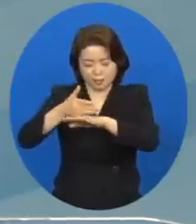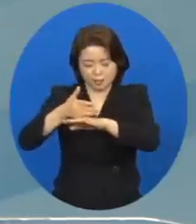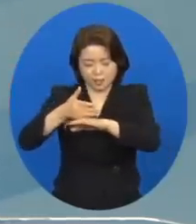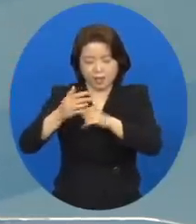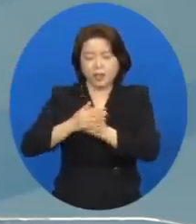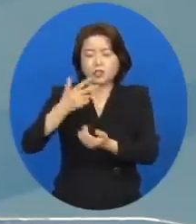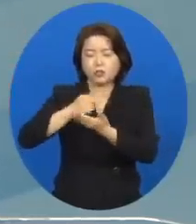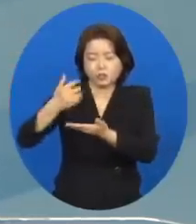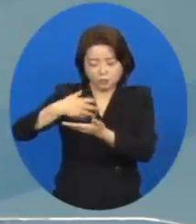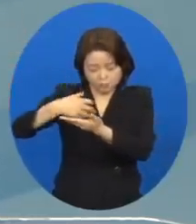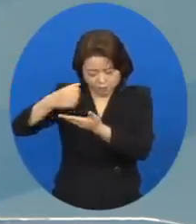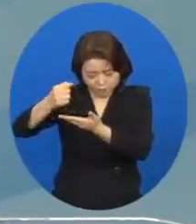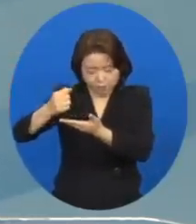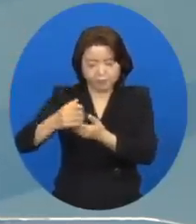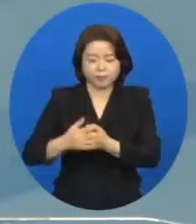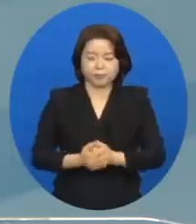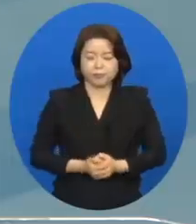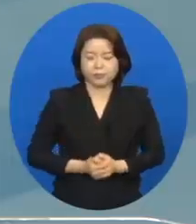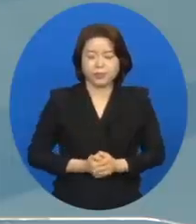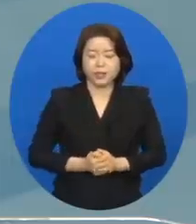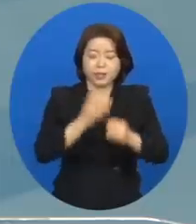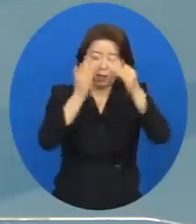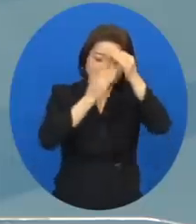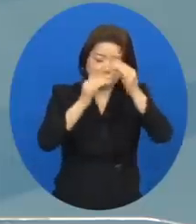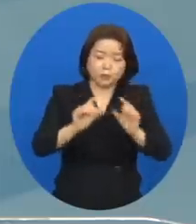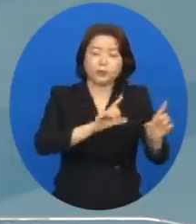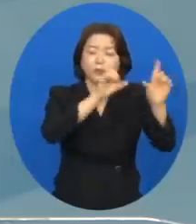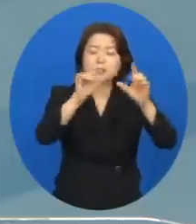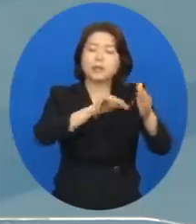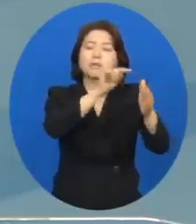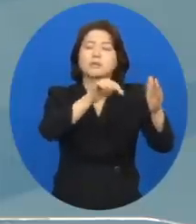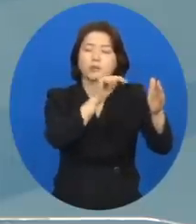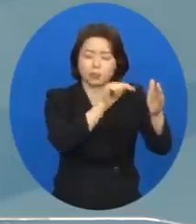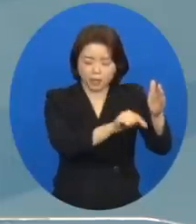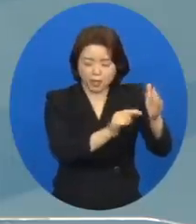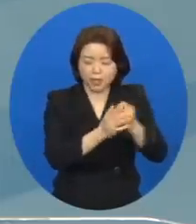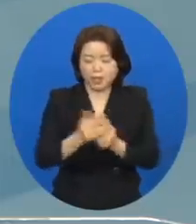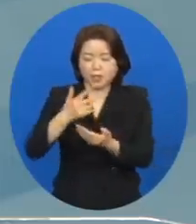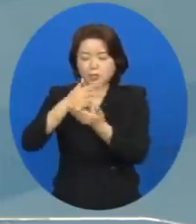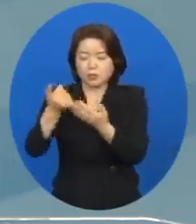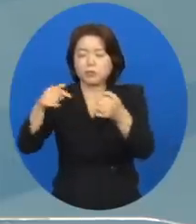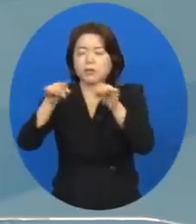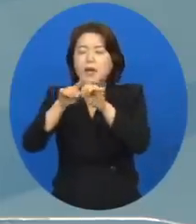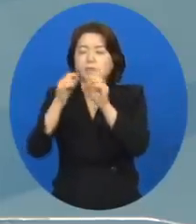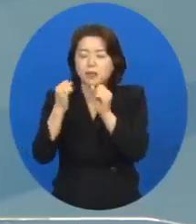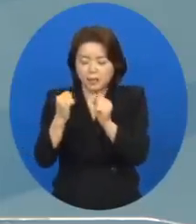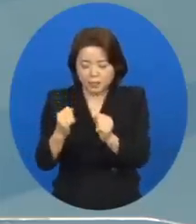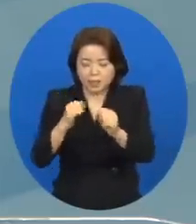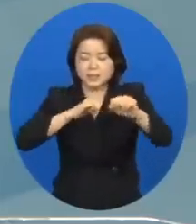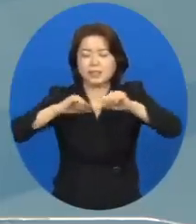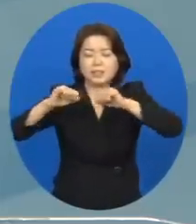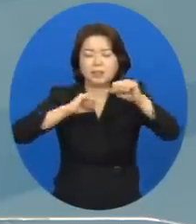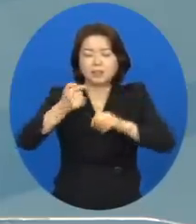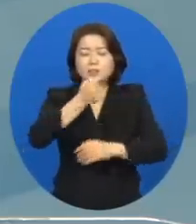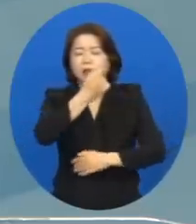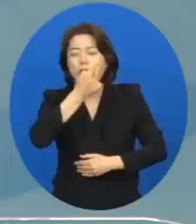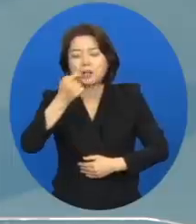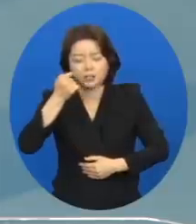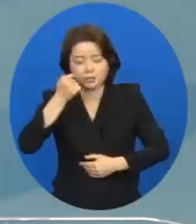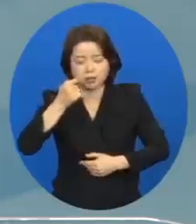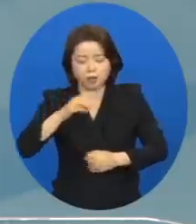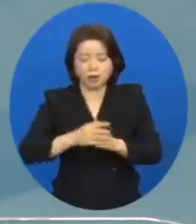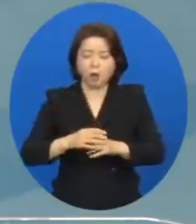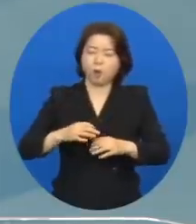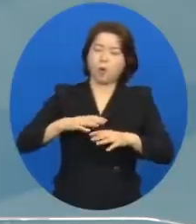주님이 받으셨습니다. 성도들의 삶 속에 우리 주님이 함께 계시는 역사와 증거가